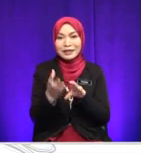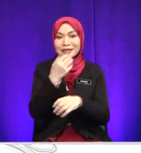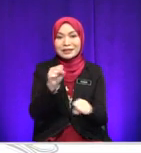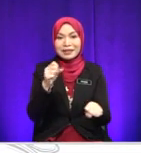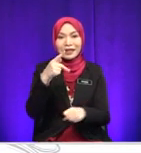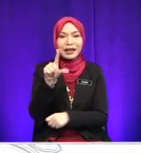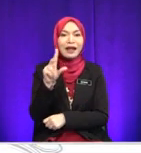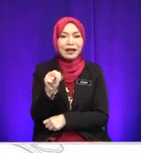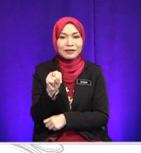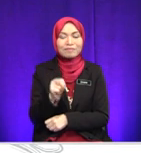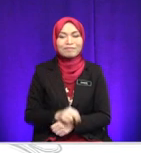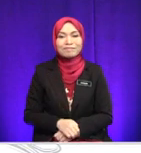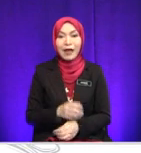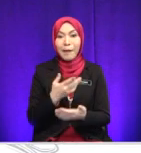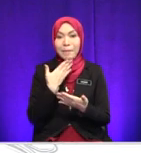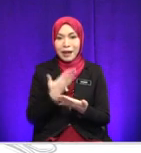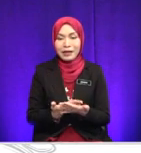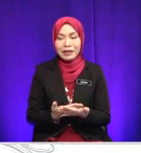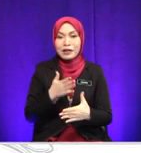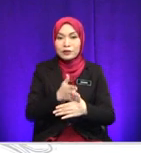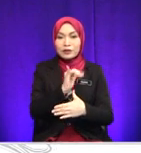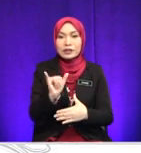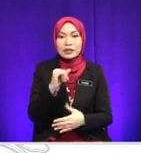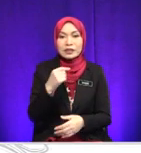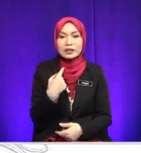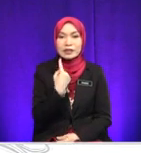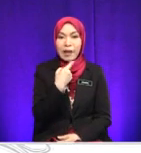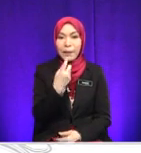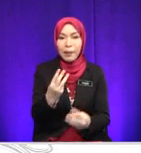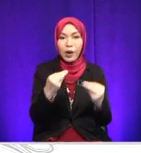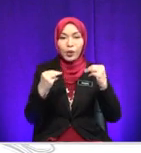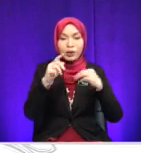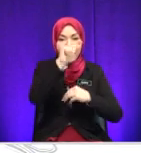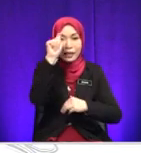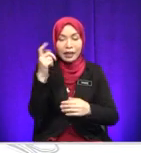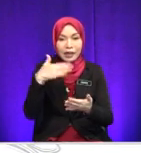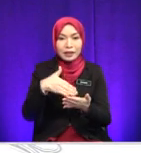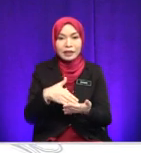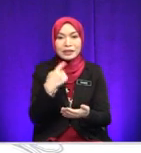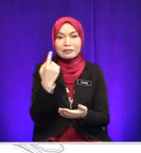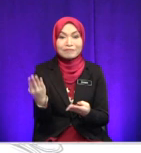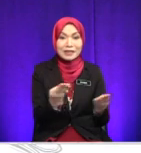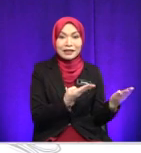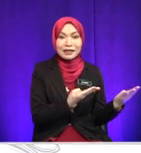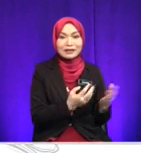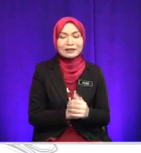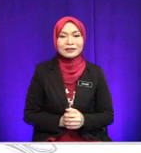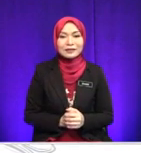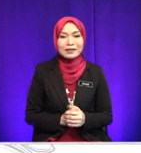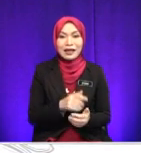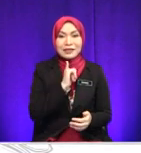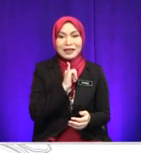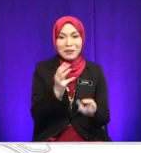saja. Baiklah. Seterusnya siapa nak tanya lagi? Siapa nak cari apa lagi? Silakan. Saya cuba,